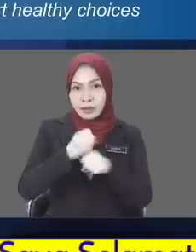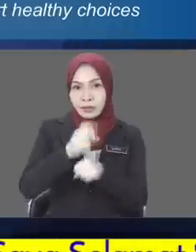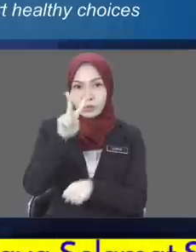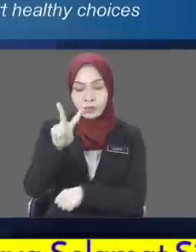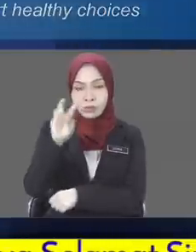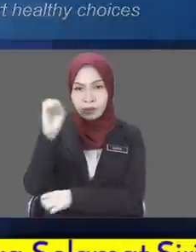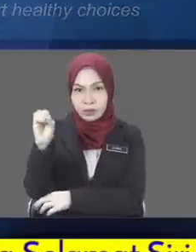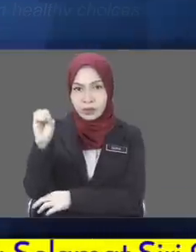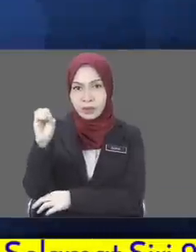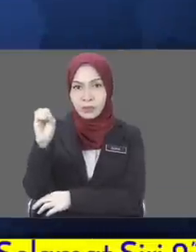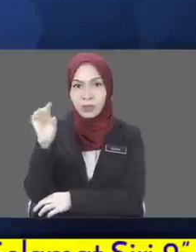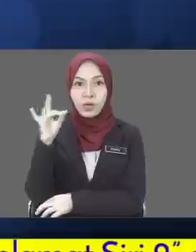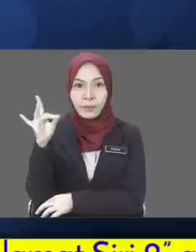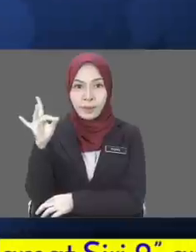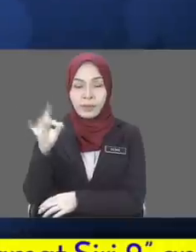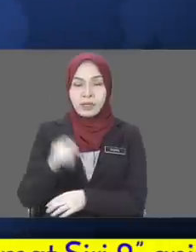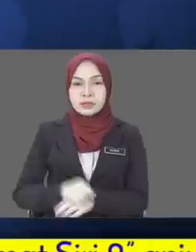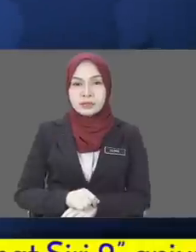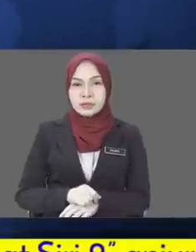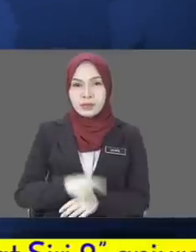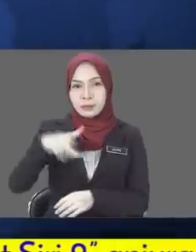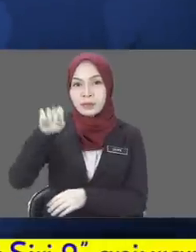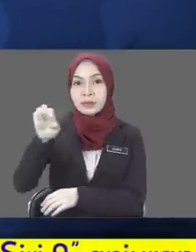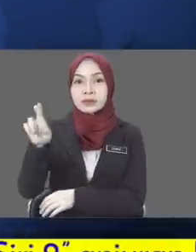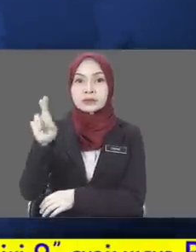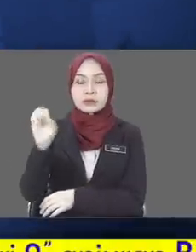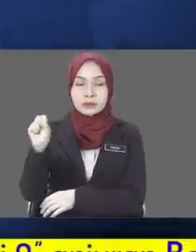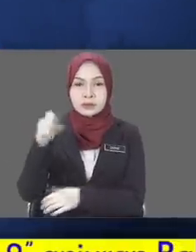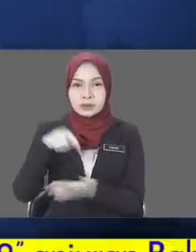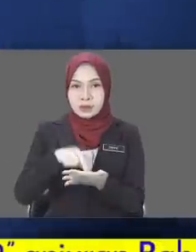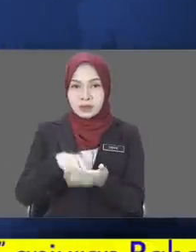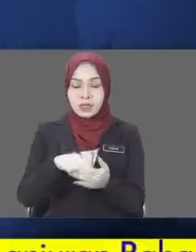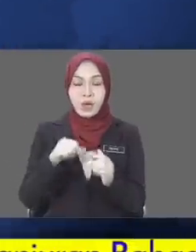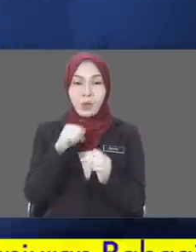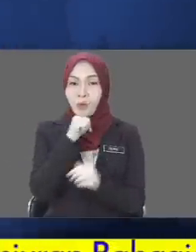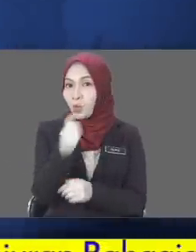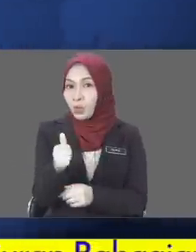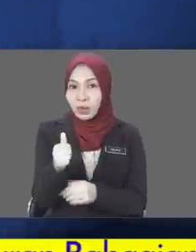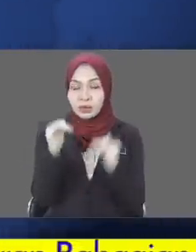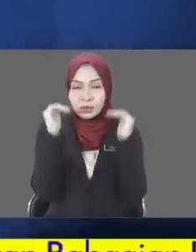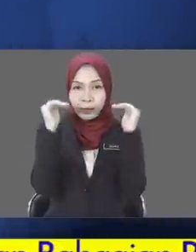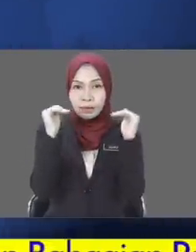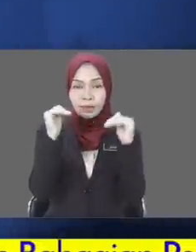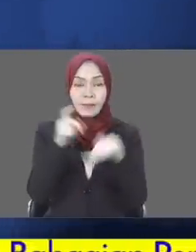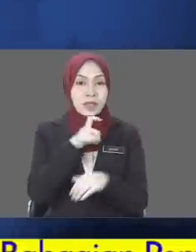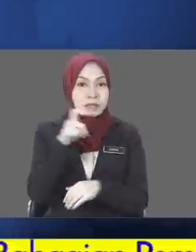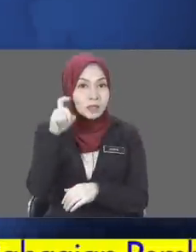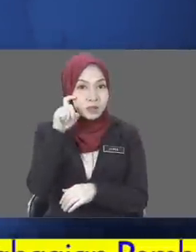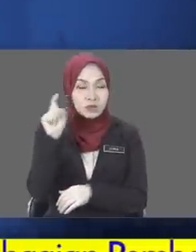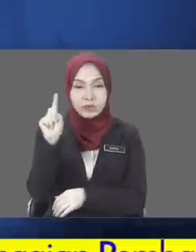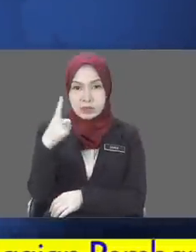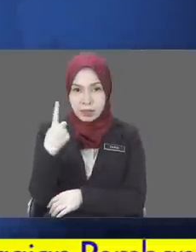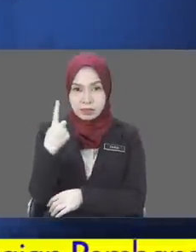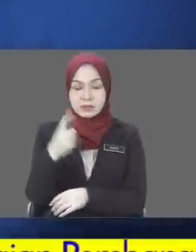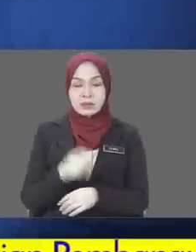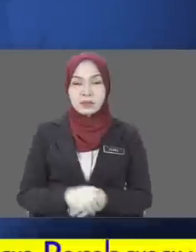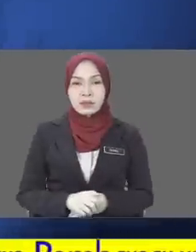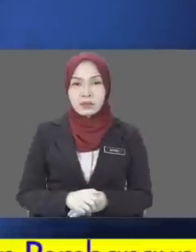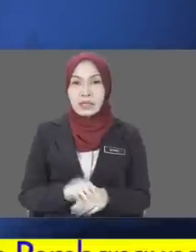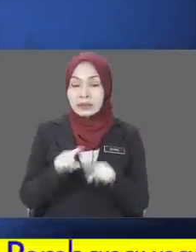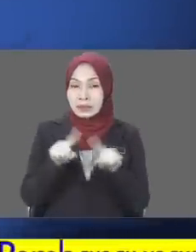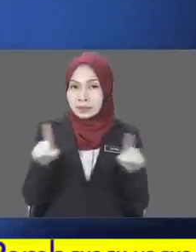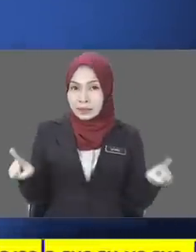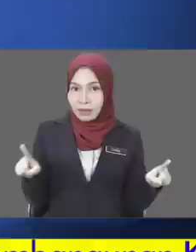2018 biasanya bukan hanya terbatas kepada isu seksual atau hubungan